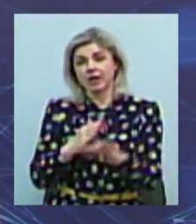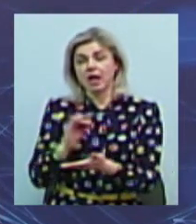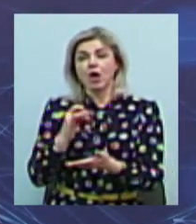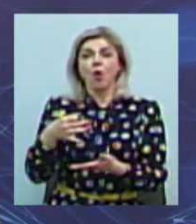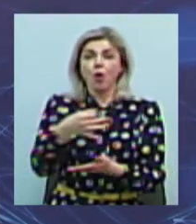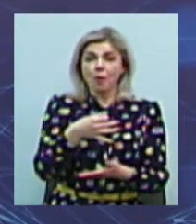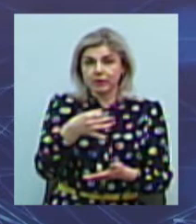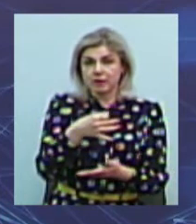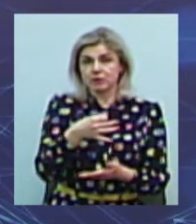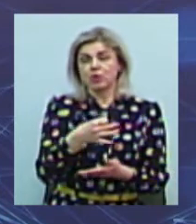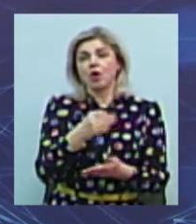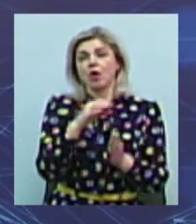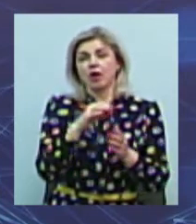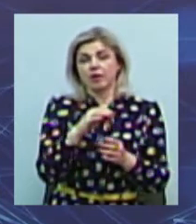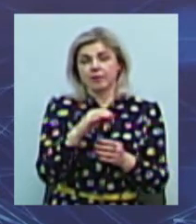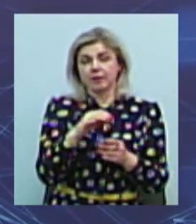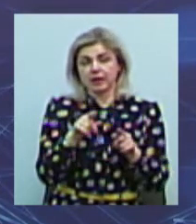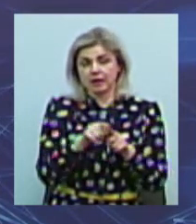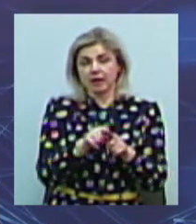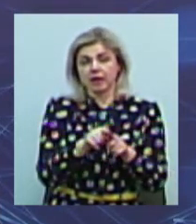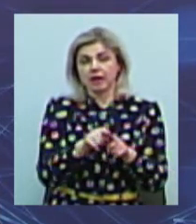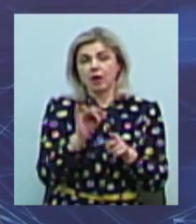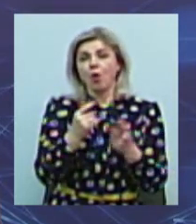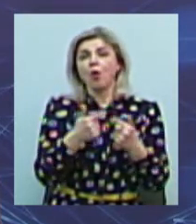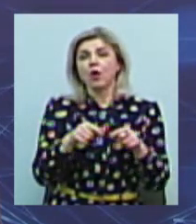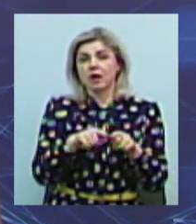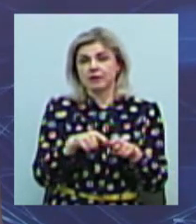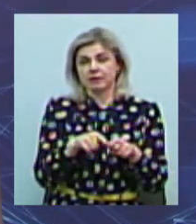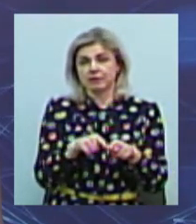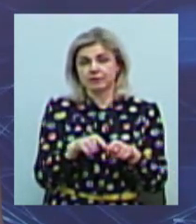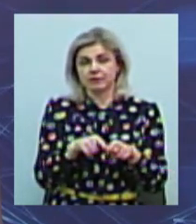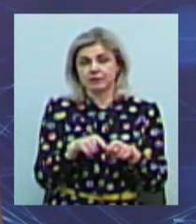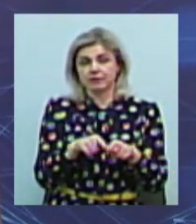обласну, в обласну раду, так і в міські, в органи,